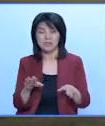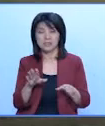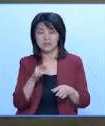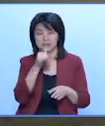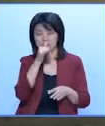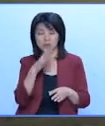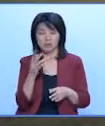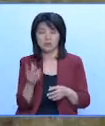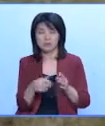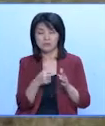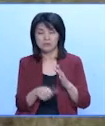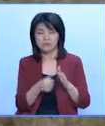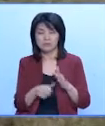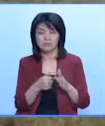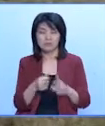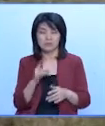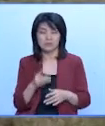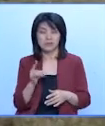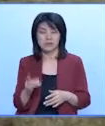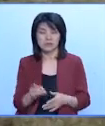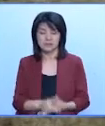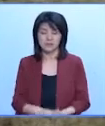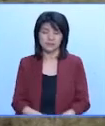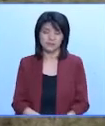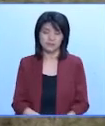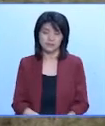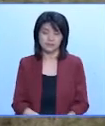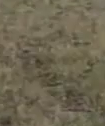айының 10-ы мен 12-сі аралығында жүргізіледі. Зұлқарнай Ермұратұлы, Ертіс ақпарат.